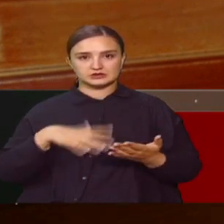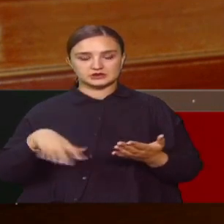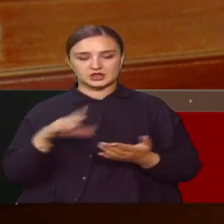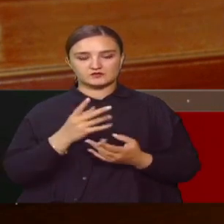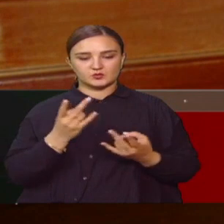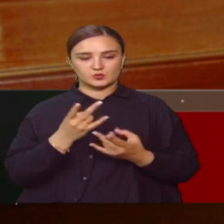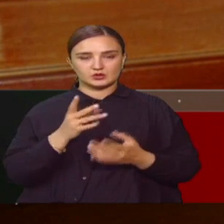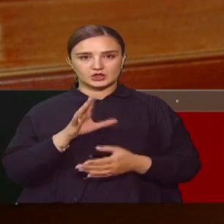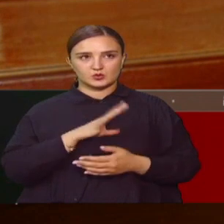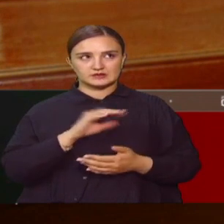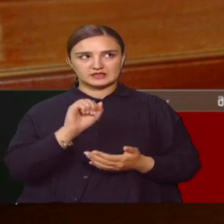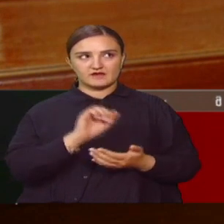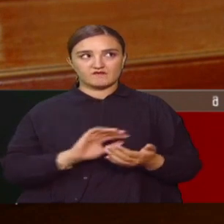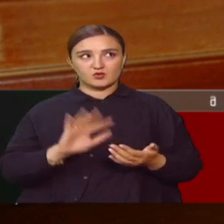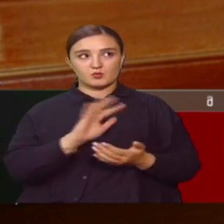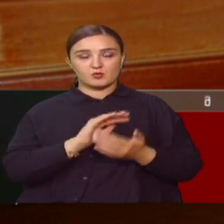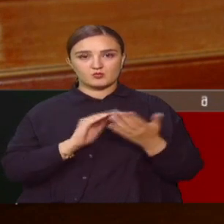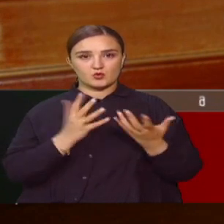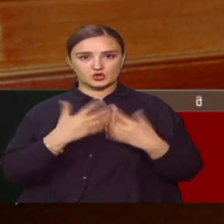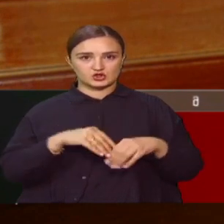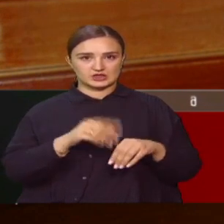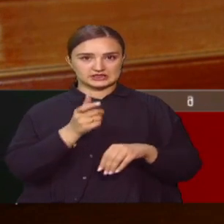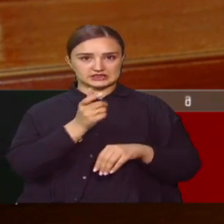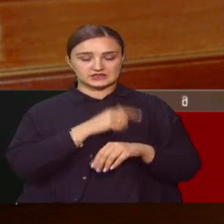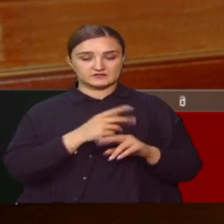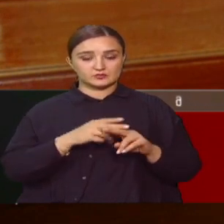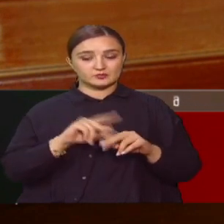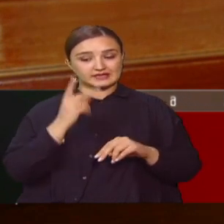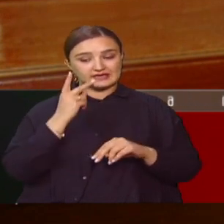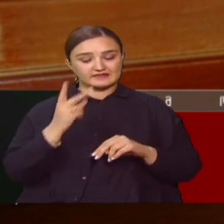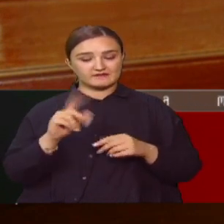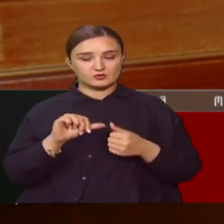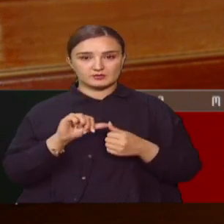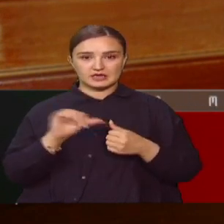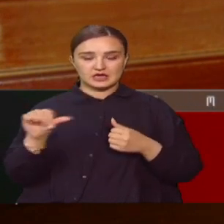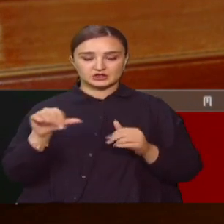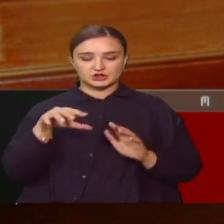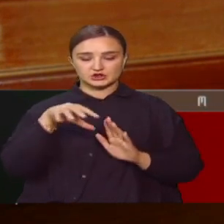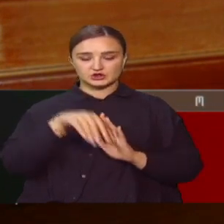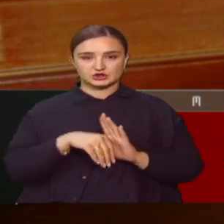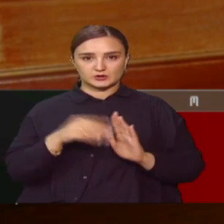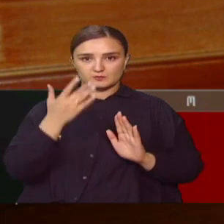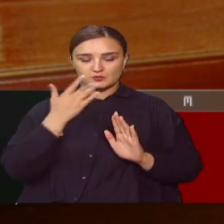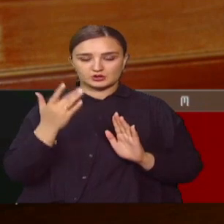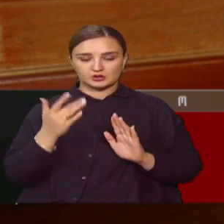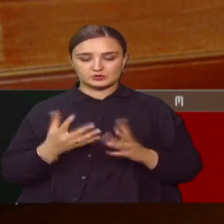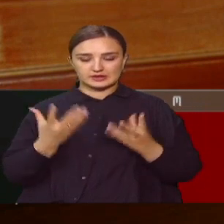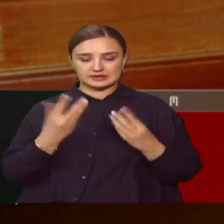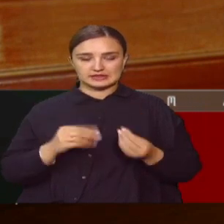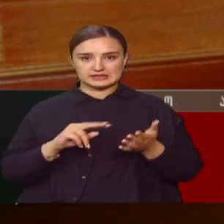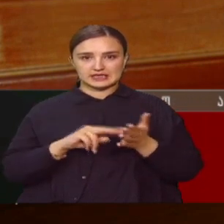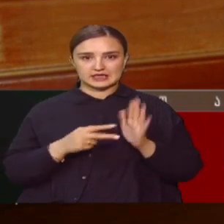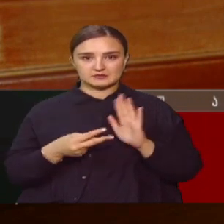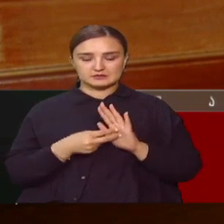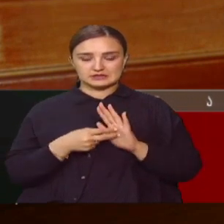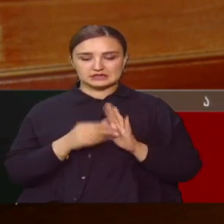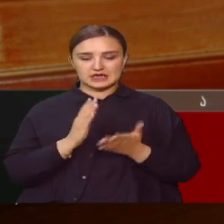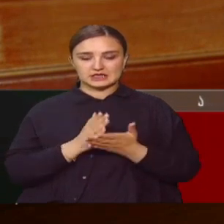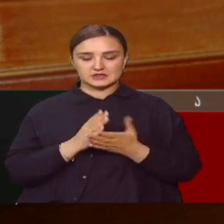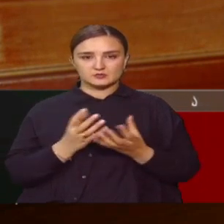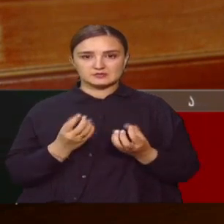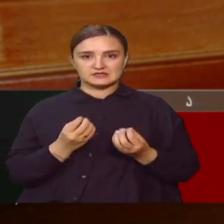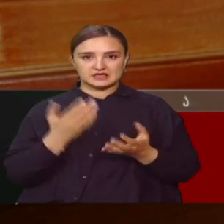ios, europuli ojahiste, imito heda ben rom, garda am și de politicuri, naționaluri, tristes rigisa, არსებობს